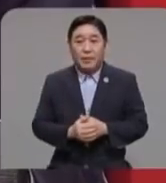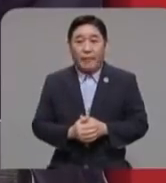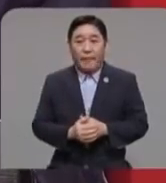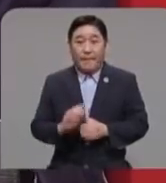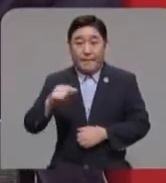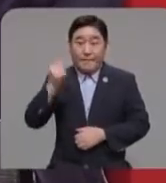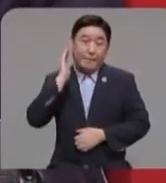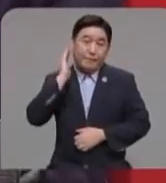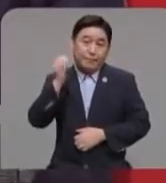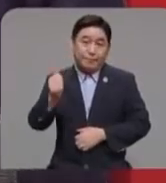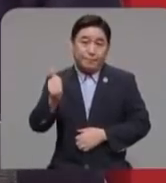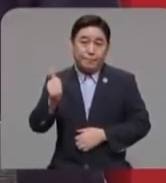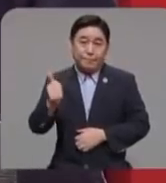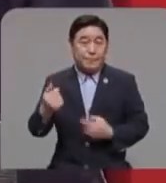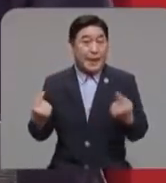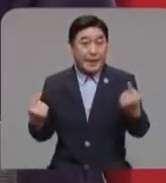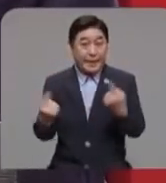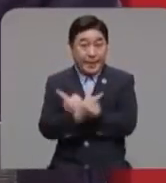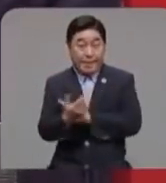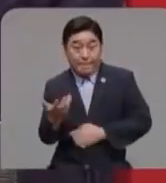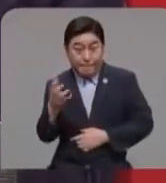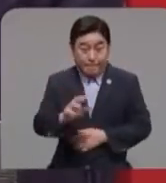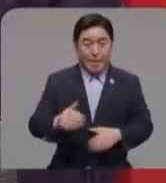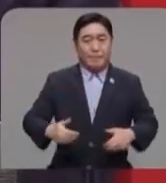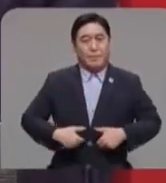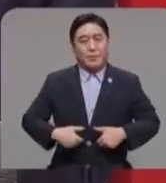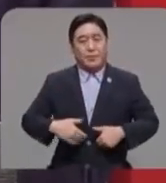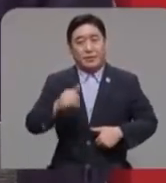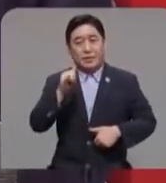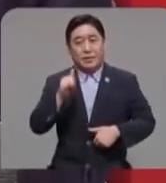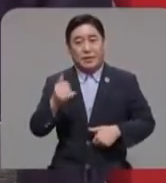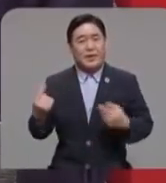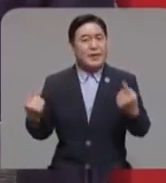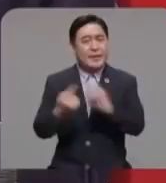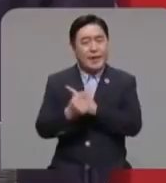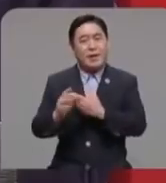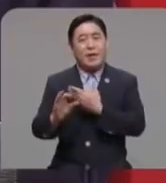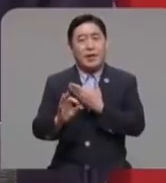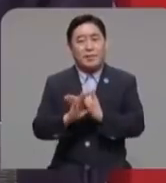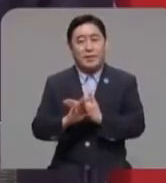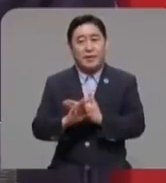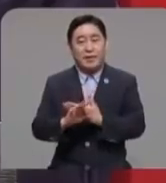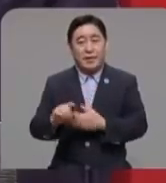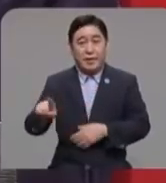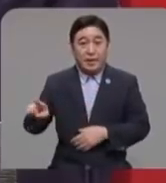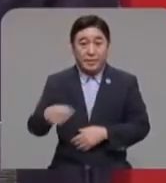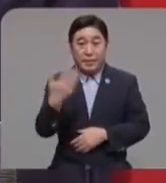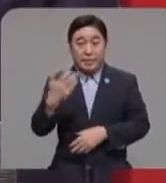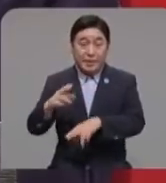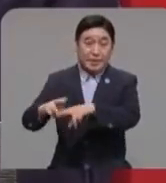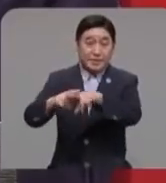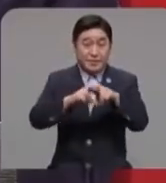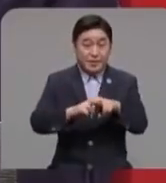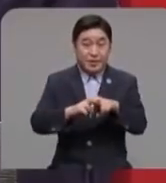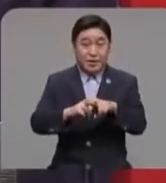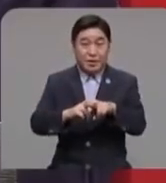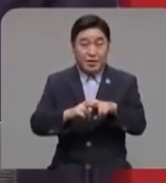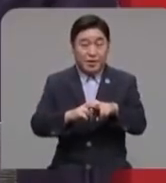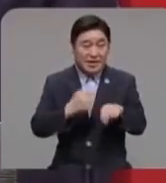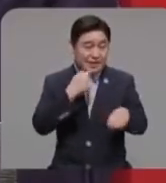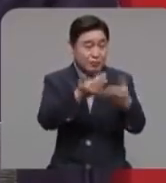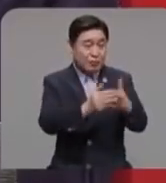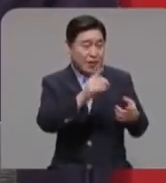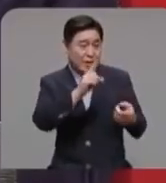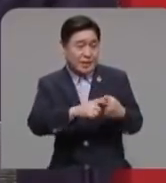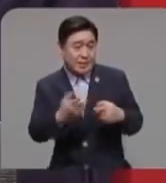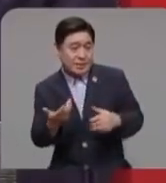저는 다음 대통령은 네. 개혁을 해야 되는 대통령이라고 생각하거든요. 네. 개혁을 하려면 우리 180석 야당을 상대로, 그렇습니다. 민주당을 상대로,